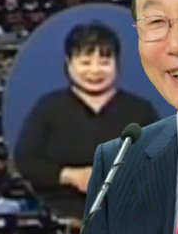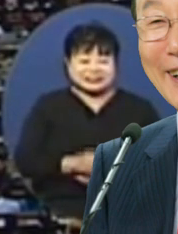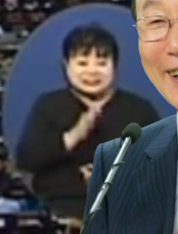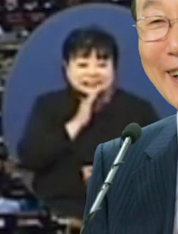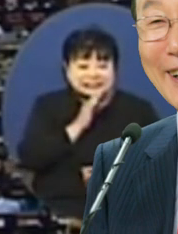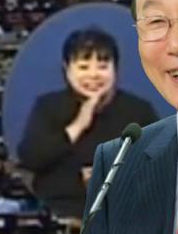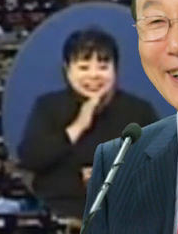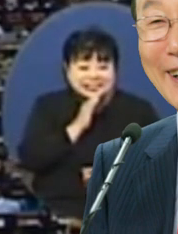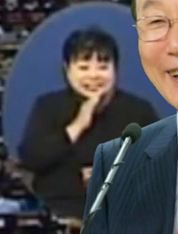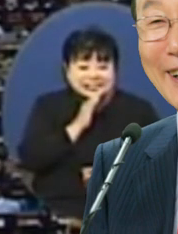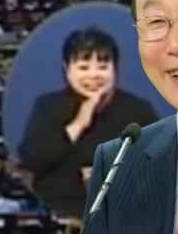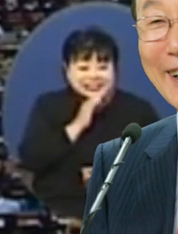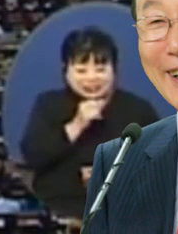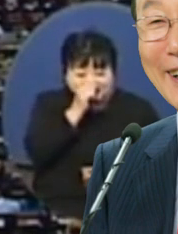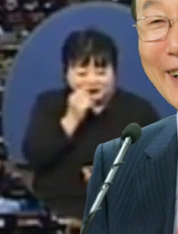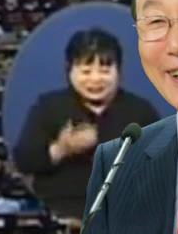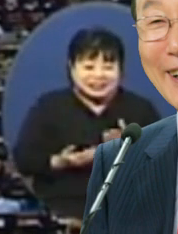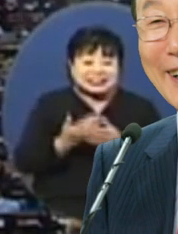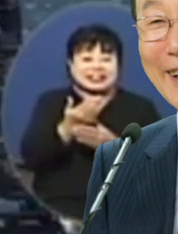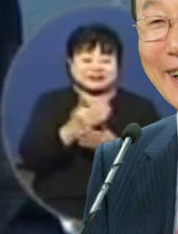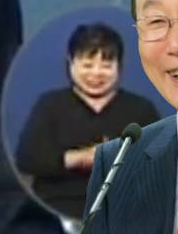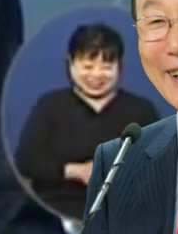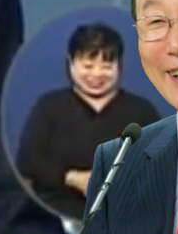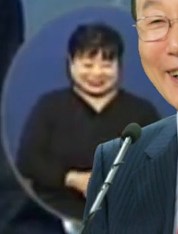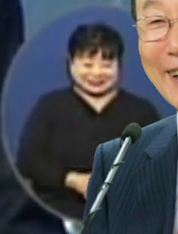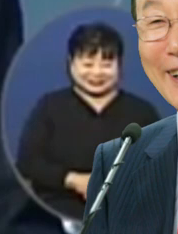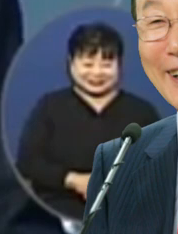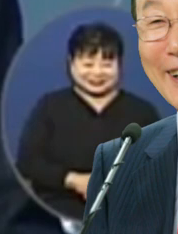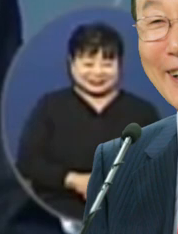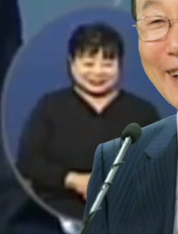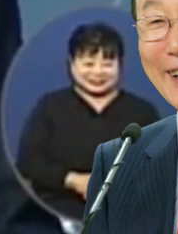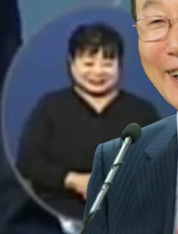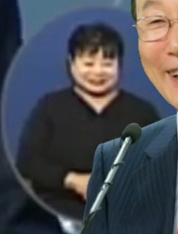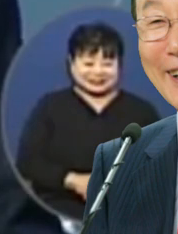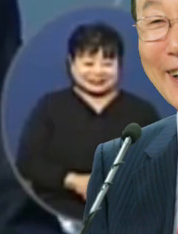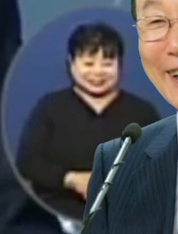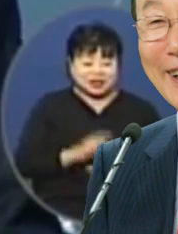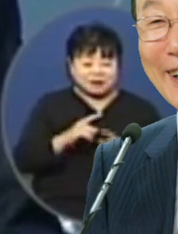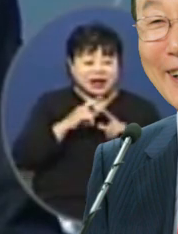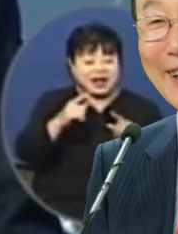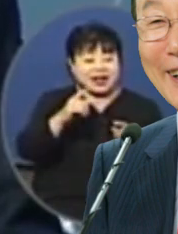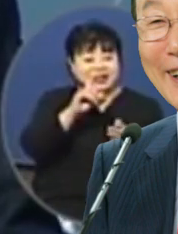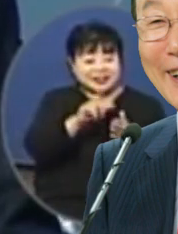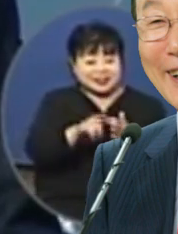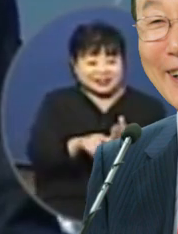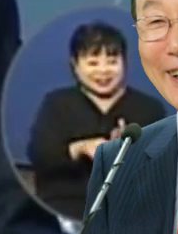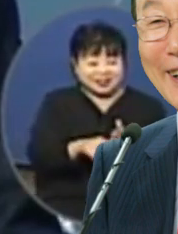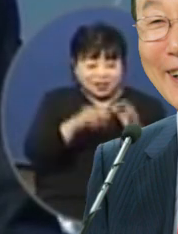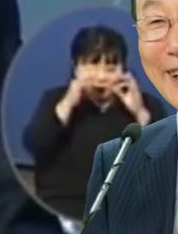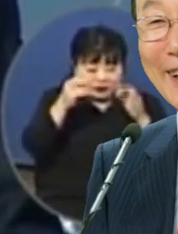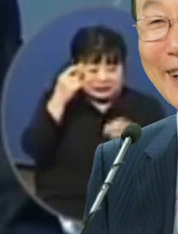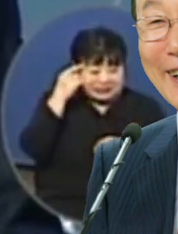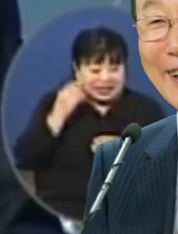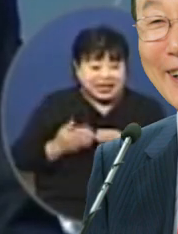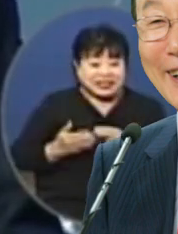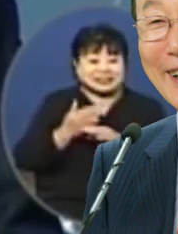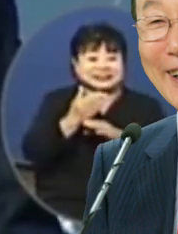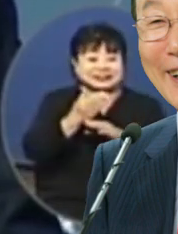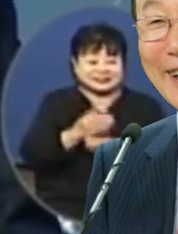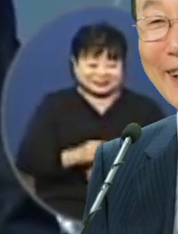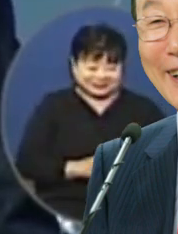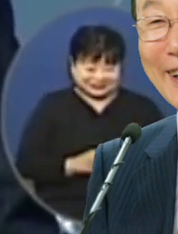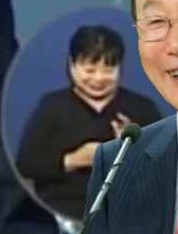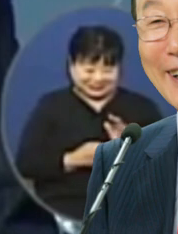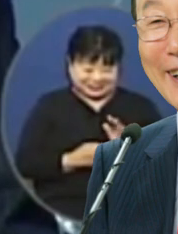진짜로 좋은 일이 일어날 것입니다. 제가 이렇게 말을 하면서 보니까 상상력이 동원이